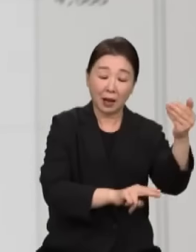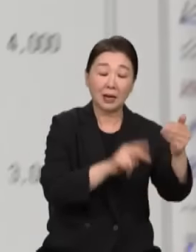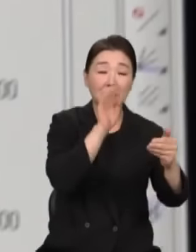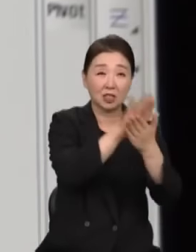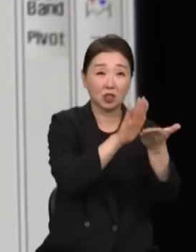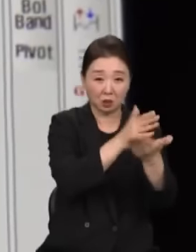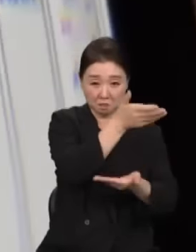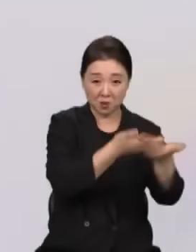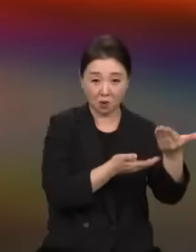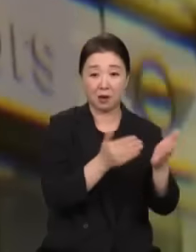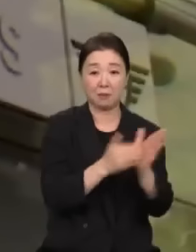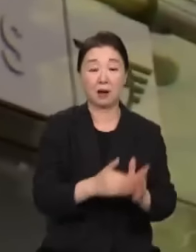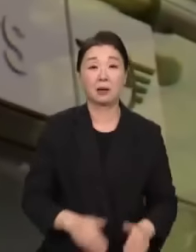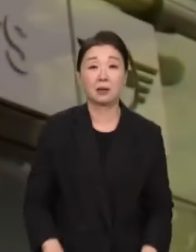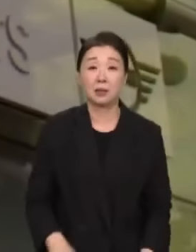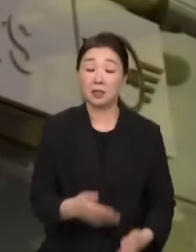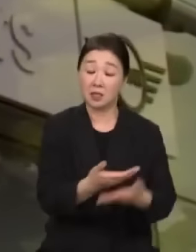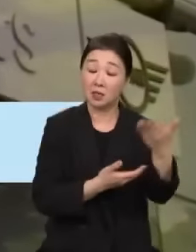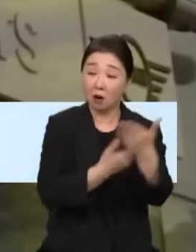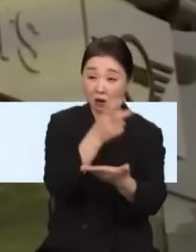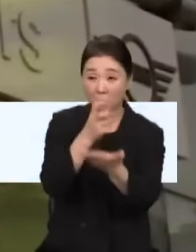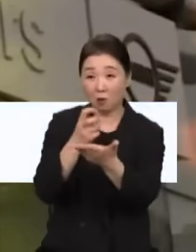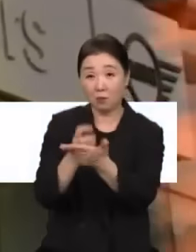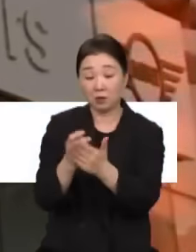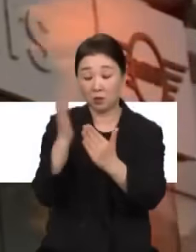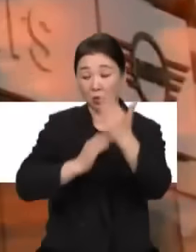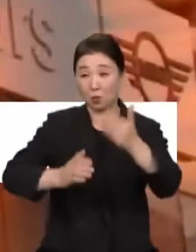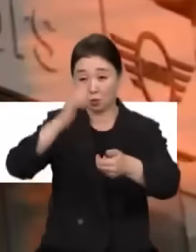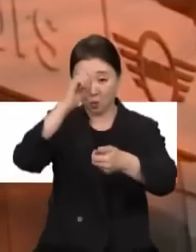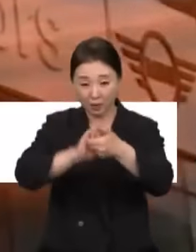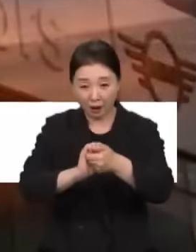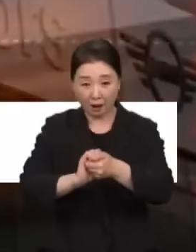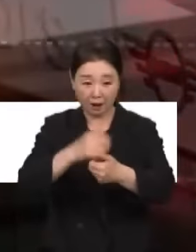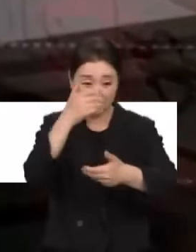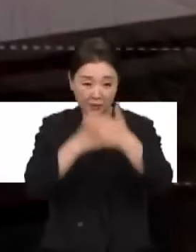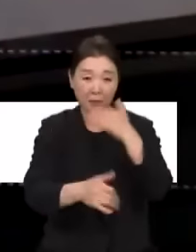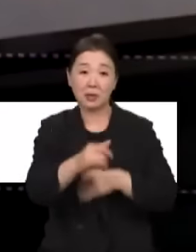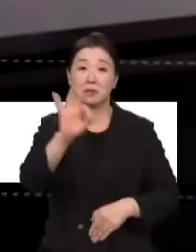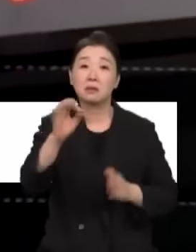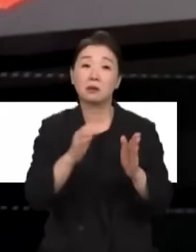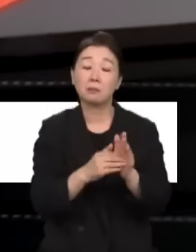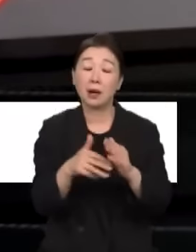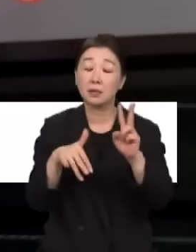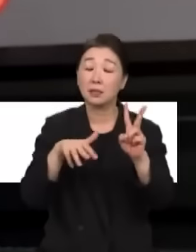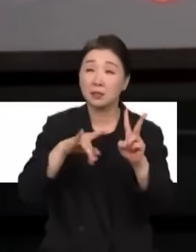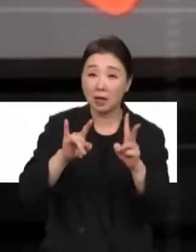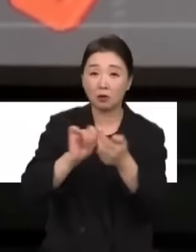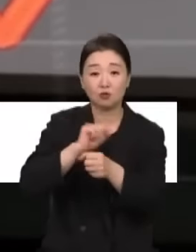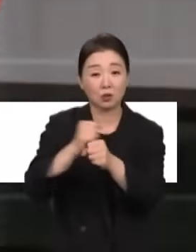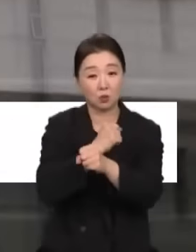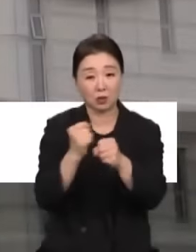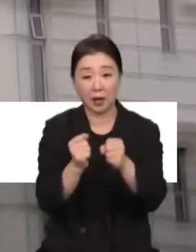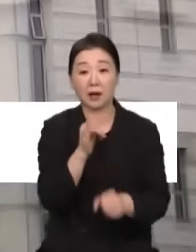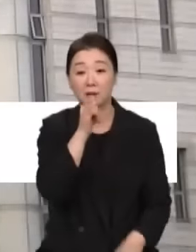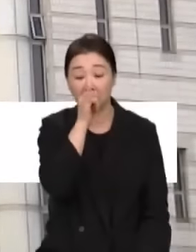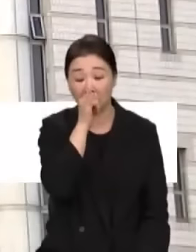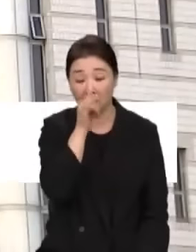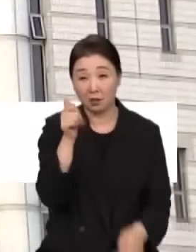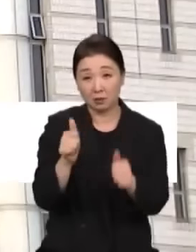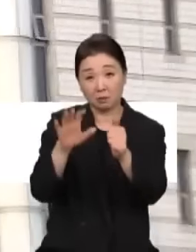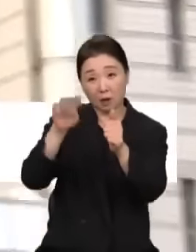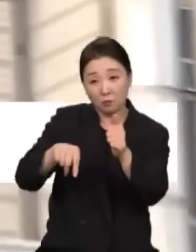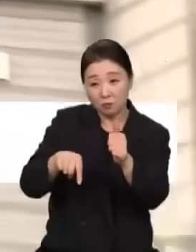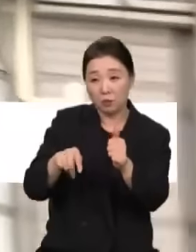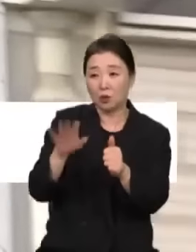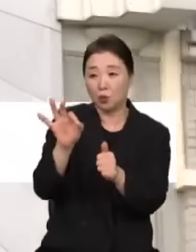걸 말합니다이 거래가 법원이 공소시효가 남아 있다고 인정한 2차 주가 조작 시기에 있었는데 재판부는 시세